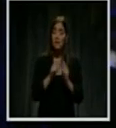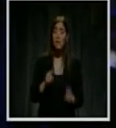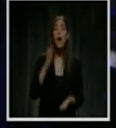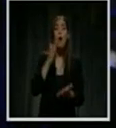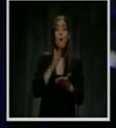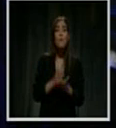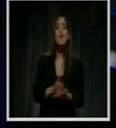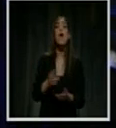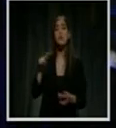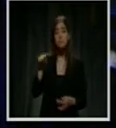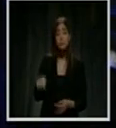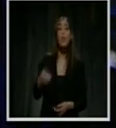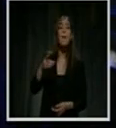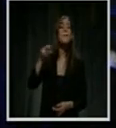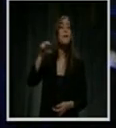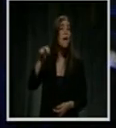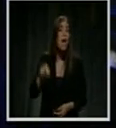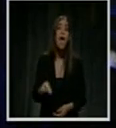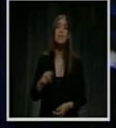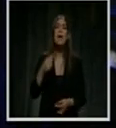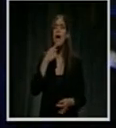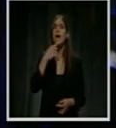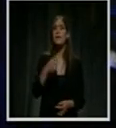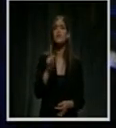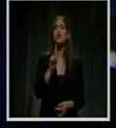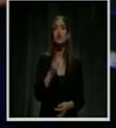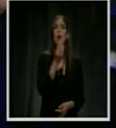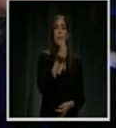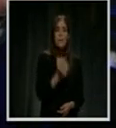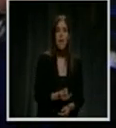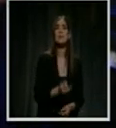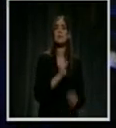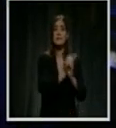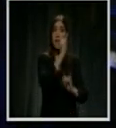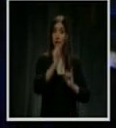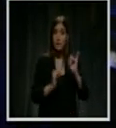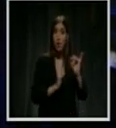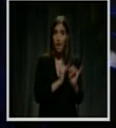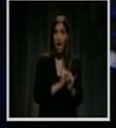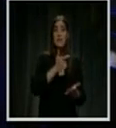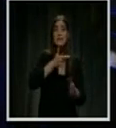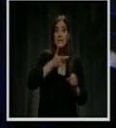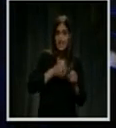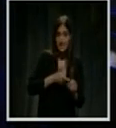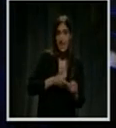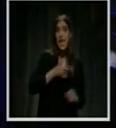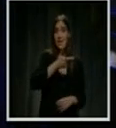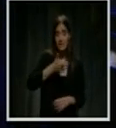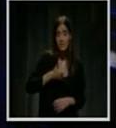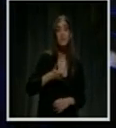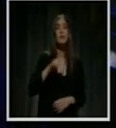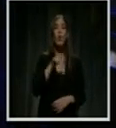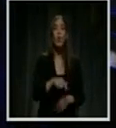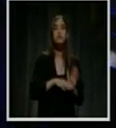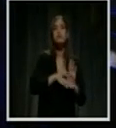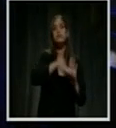u tal-Partit Nazzjonalista illi jola l-prezz tas-suq internazzjonali kif wara kollox għamlu bejn l-2008 u l-2013